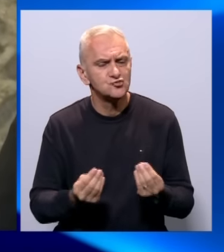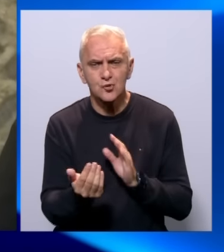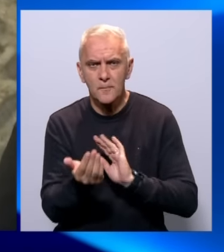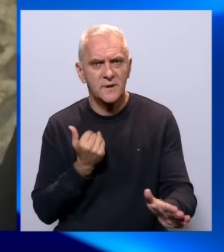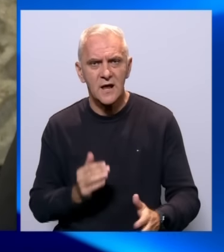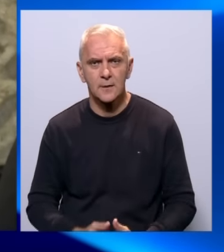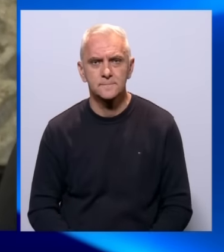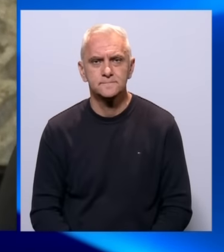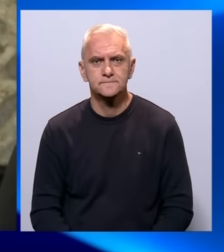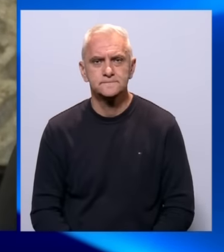prije moguće.